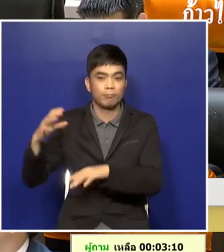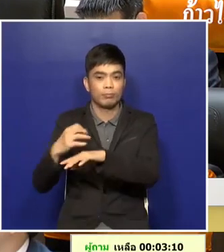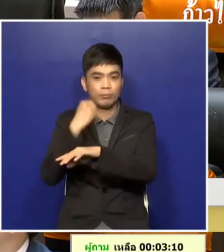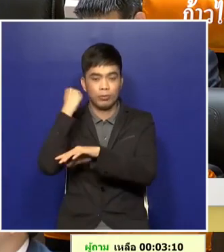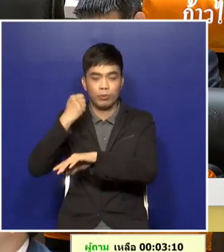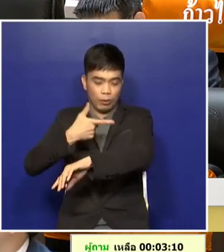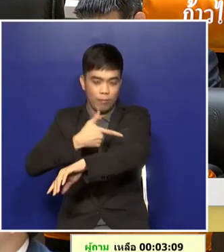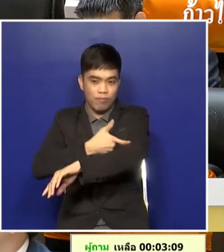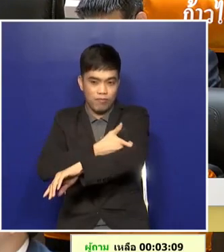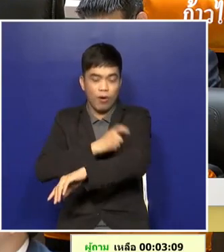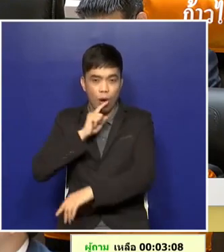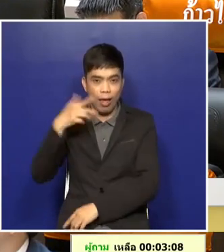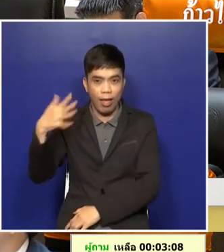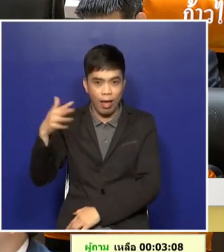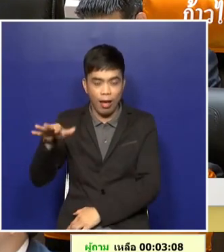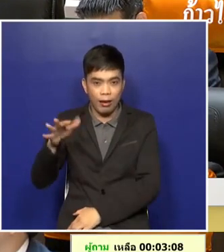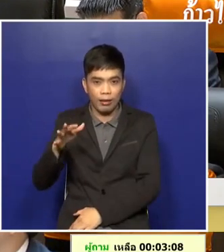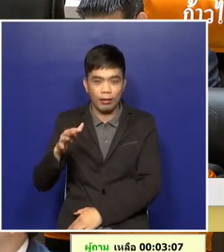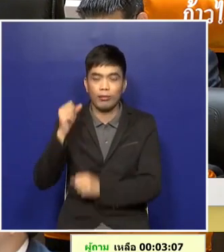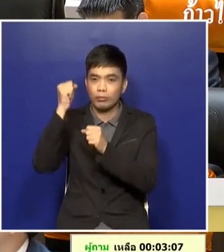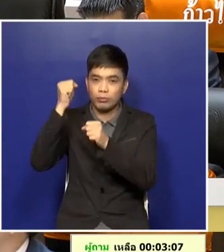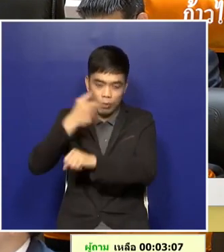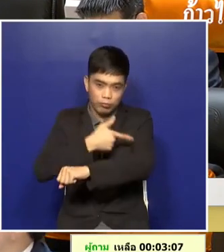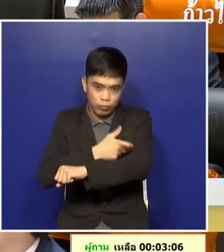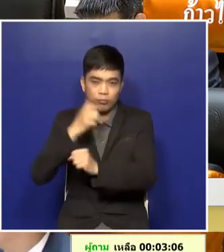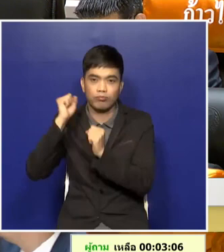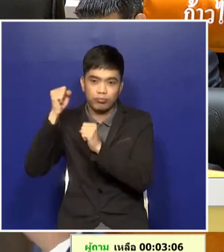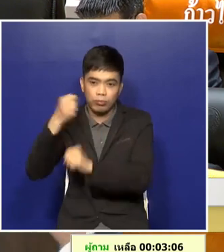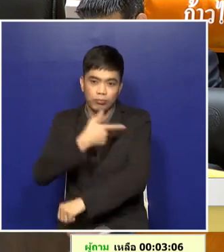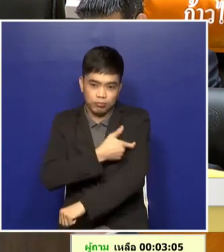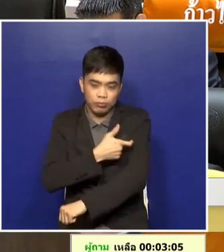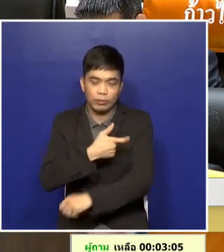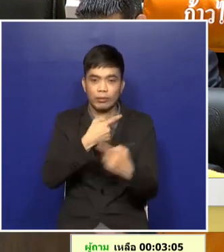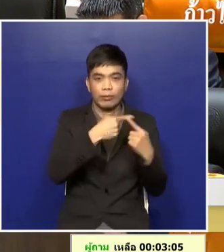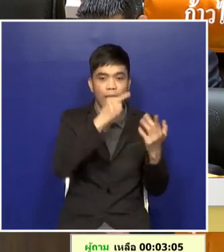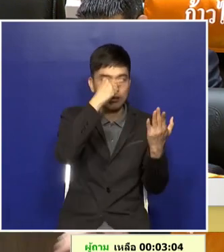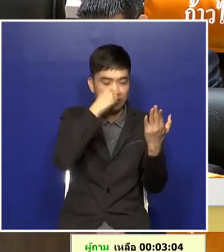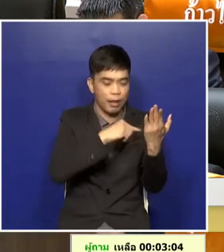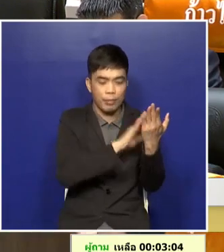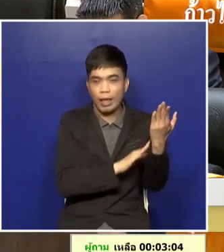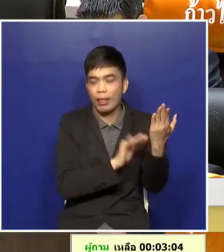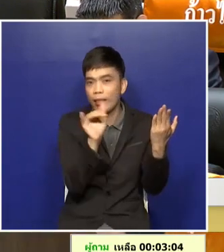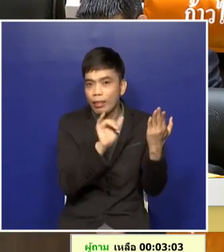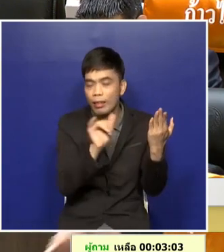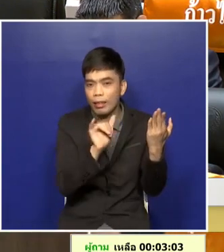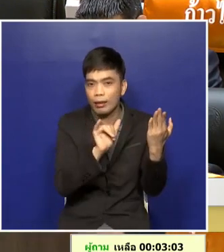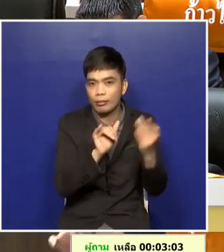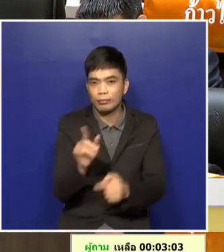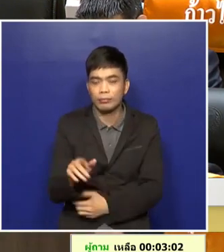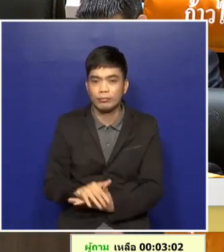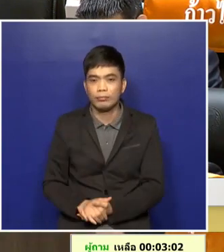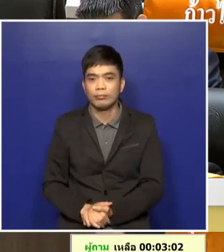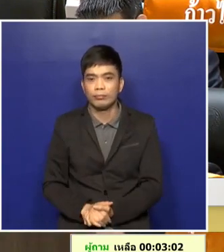คซีนกันอยู่เลยนะครับก็ประท้วงไปฉีดกันไปนะครับแต่ประเทศไทยเนี่ยยังไม่มีวี่แววเลยอย่างเงี้ยผมถามท่านนะครับอันเนี้